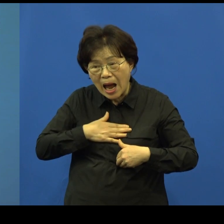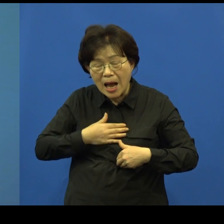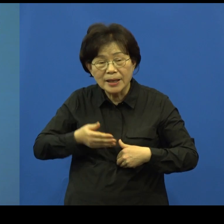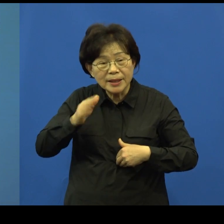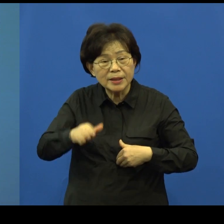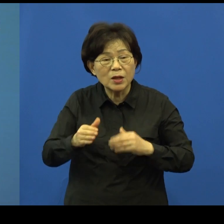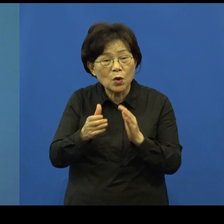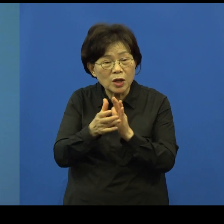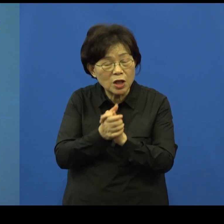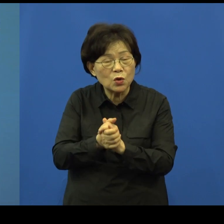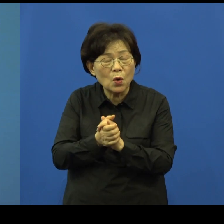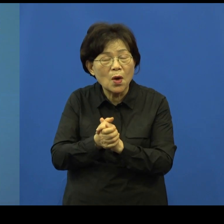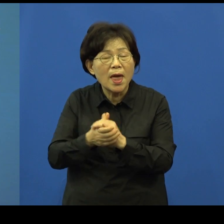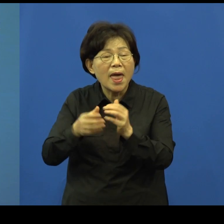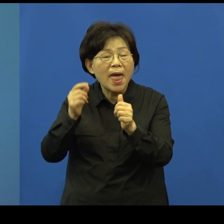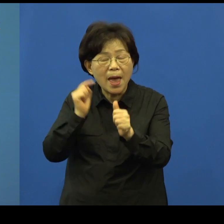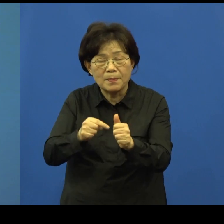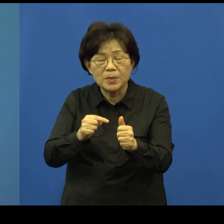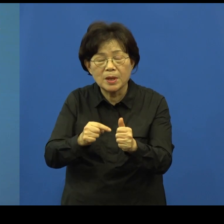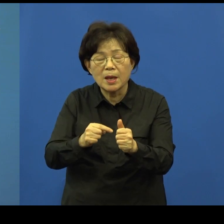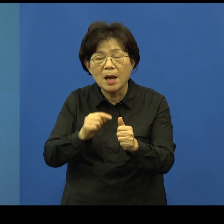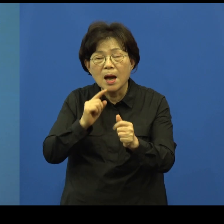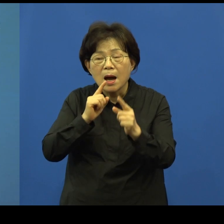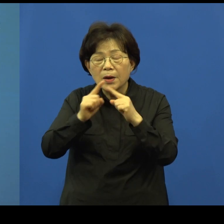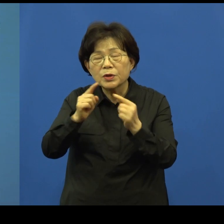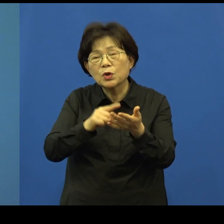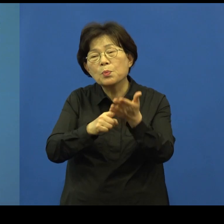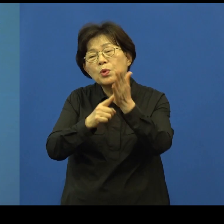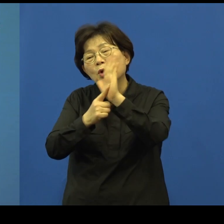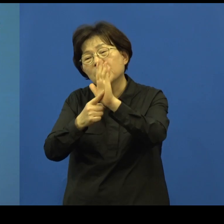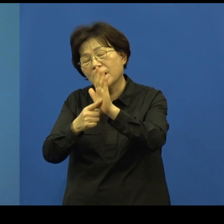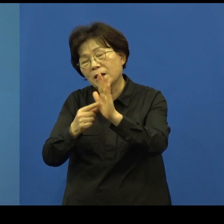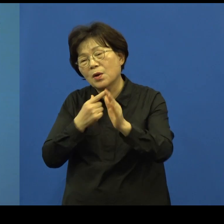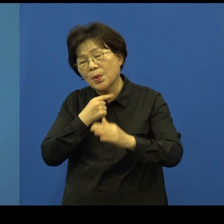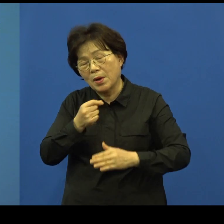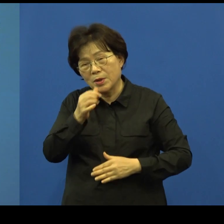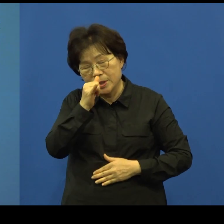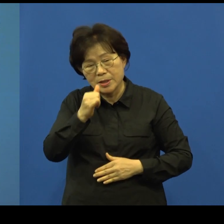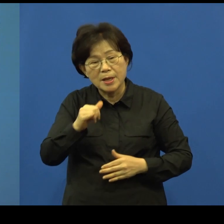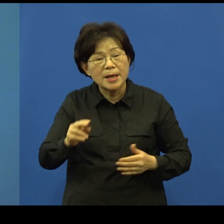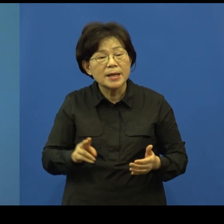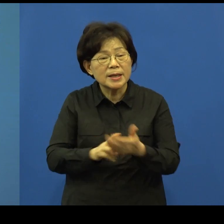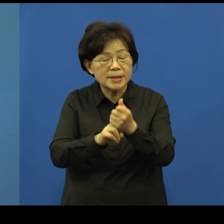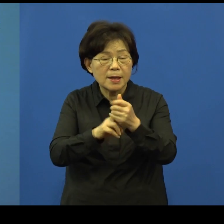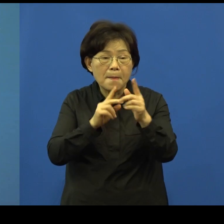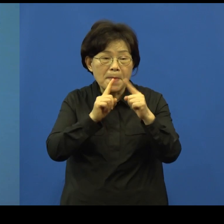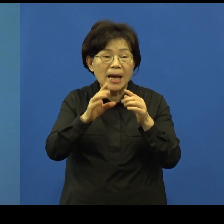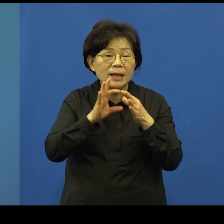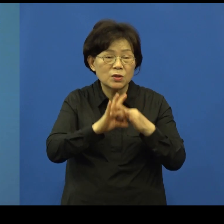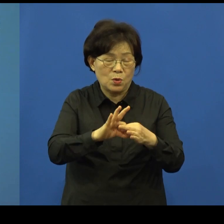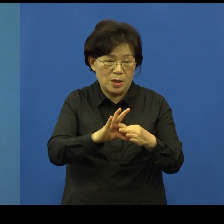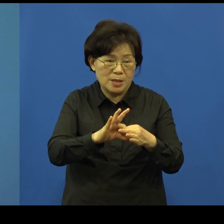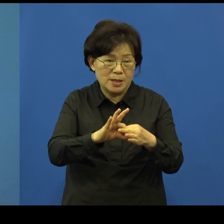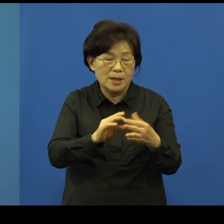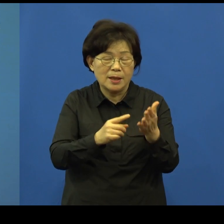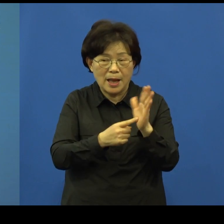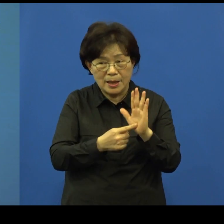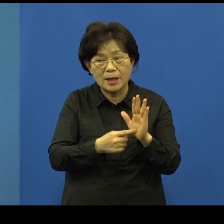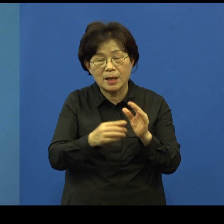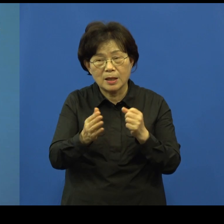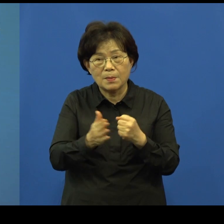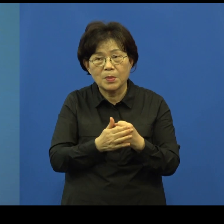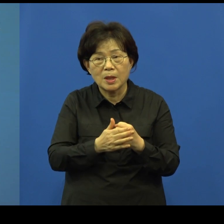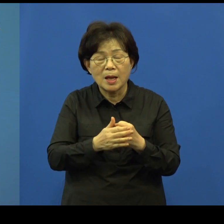그죠? 이게 표현을 해라는 거죠. 언어로. 그죠? 기적은 우리의 말을 통해서 나간다.